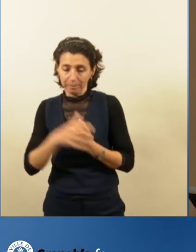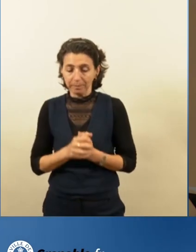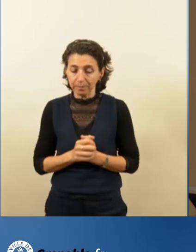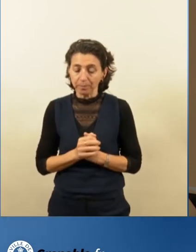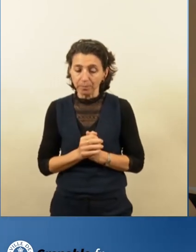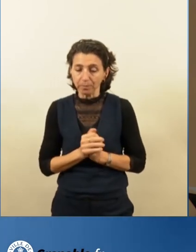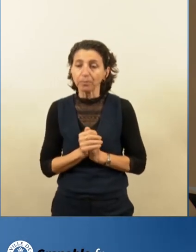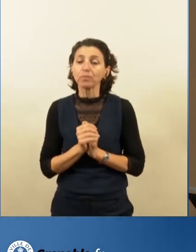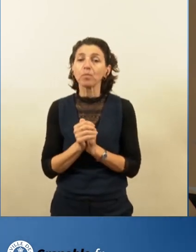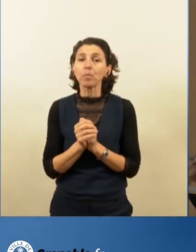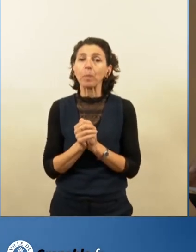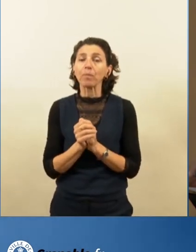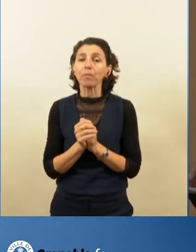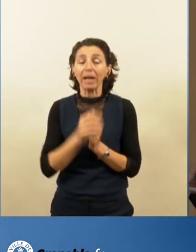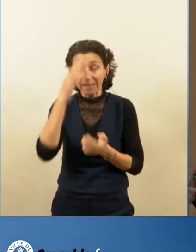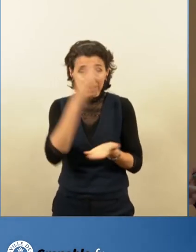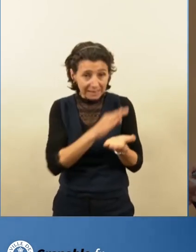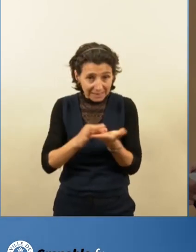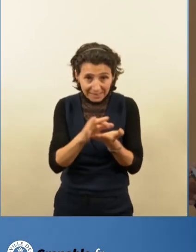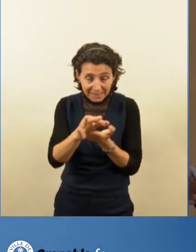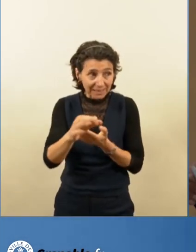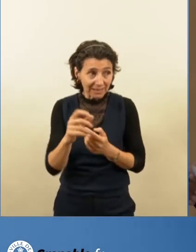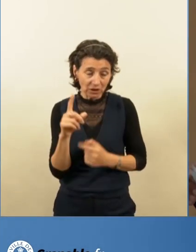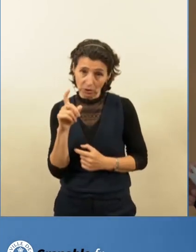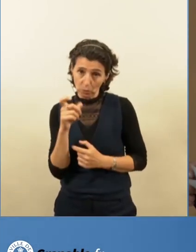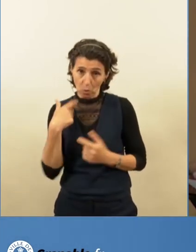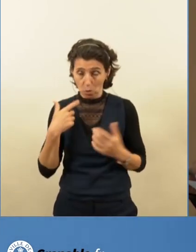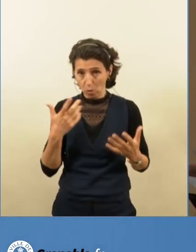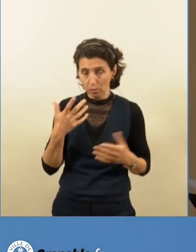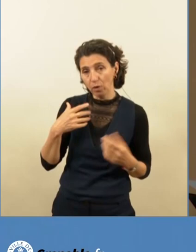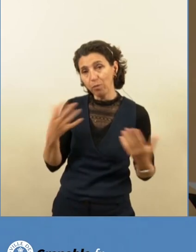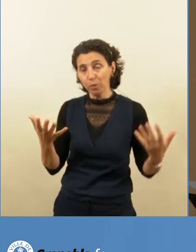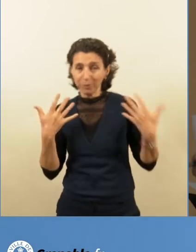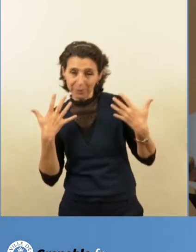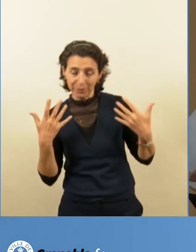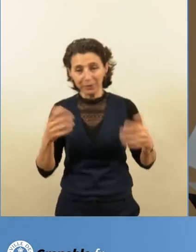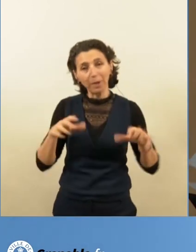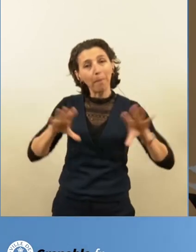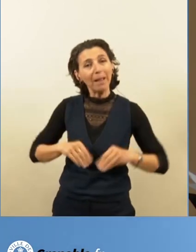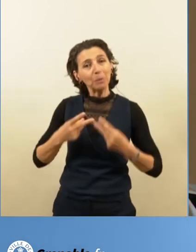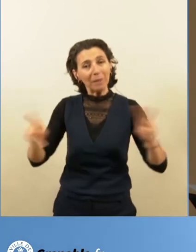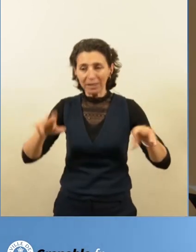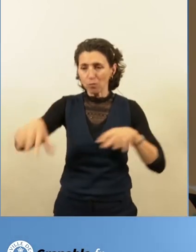de la stratégie de l'eau comme facteur de rafraîchissement donc de l'espace public